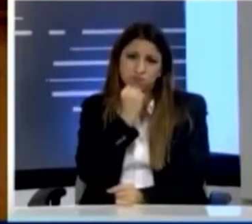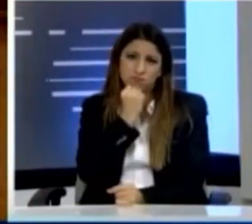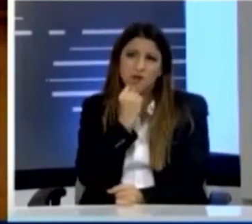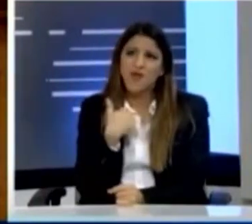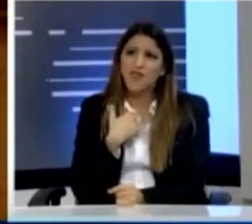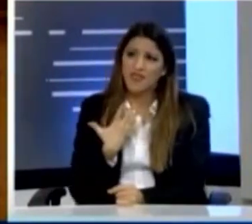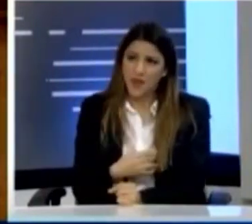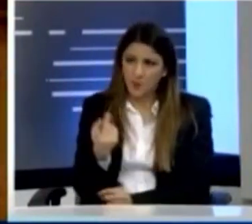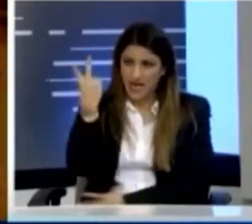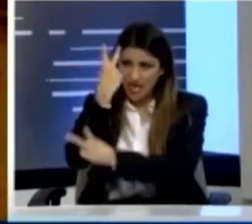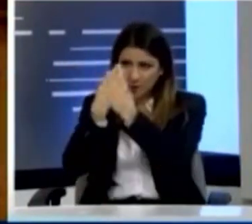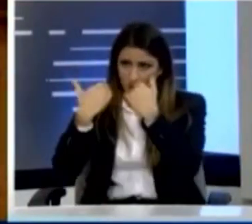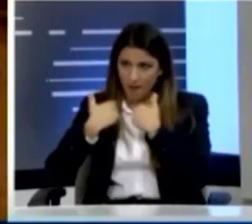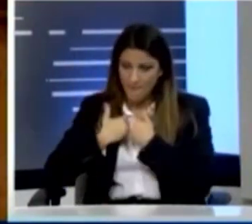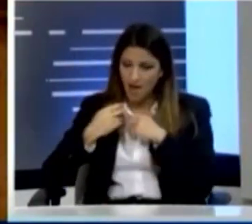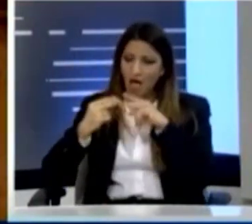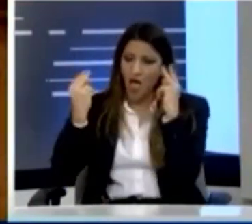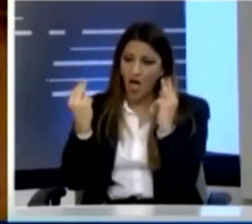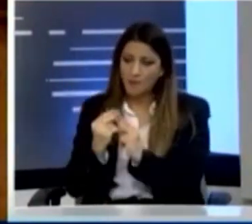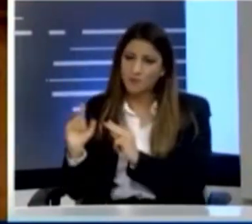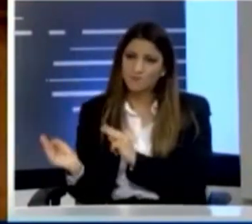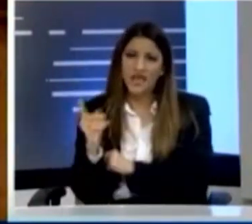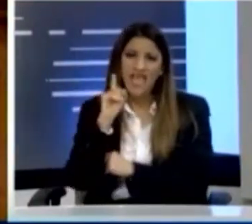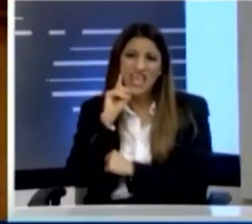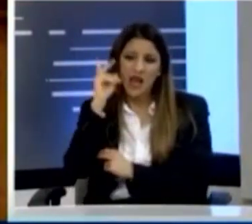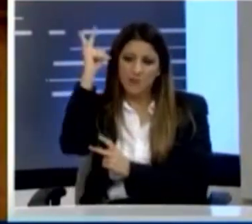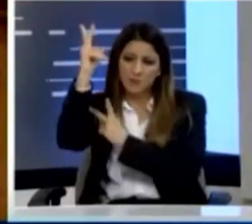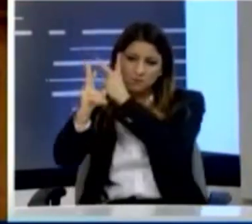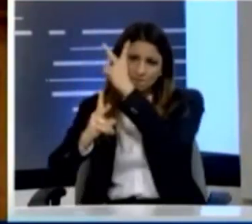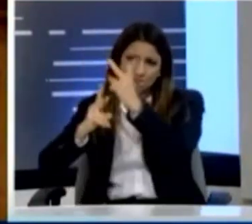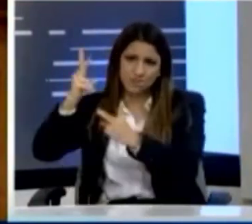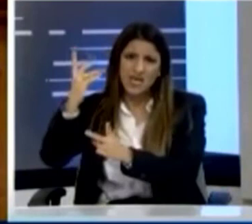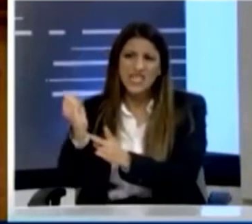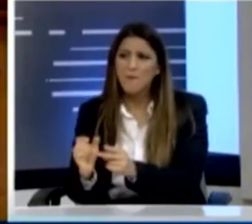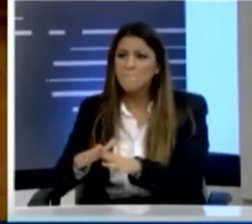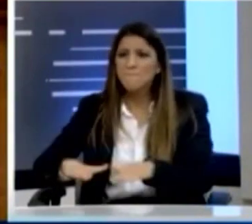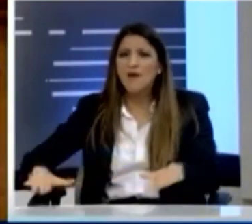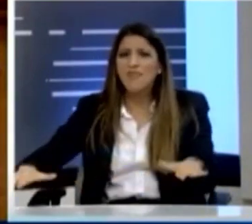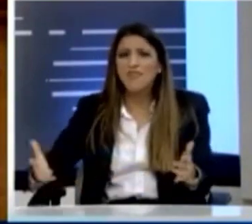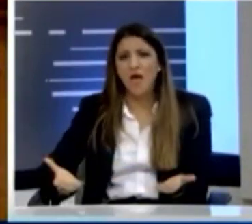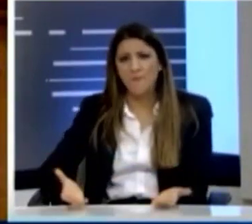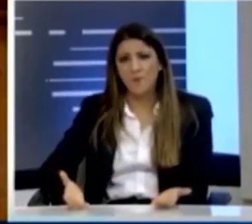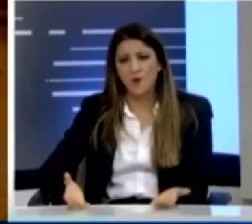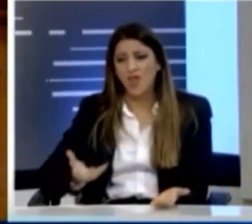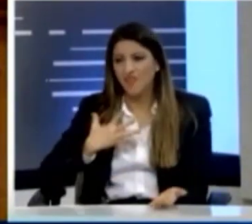να συκοφαντούνται, να διαπομπεύονται, ακόμα και να απειλούνται, προκειμένου να πληγεί